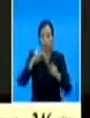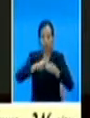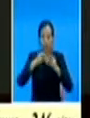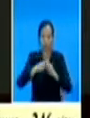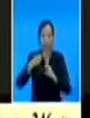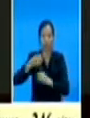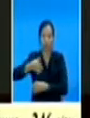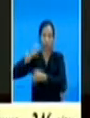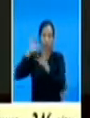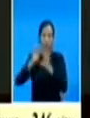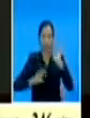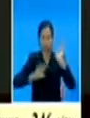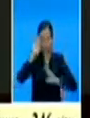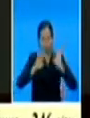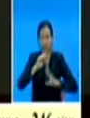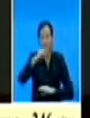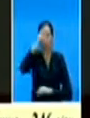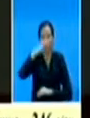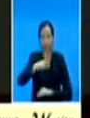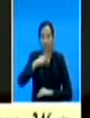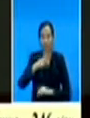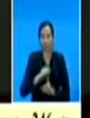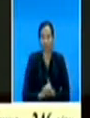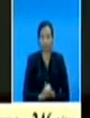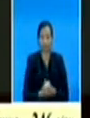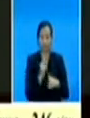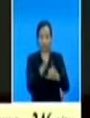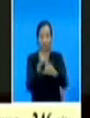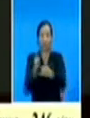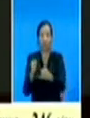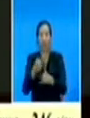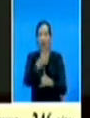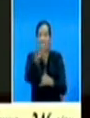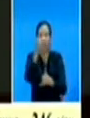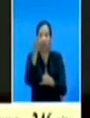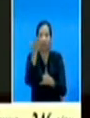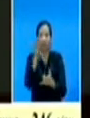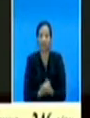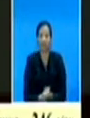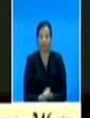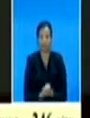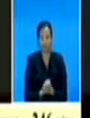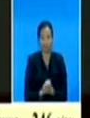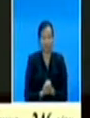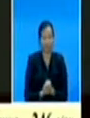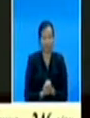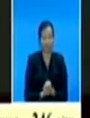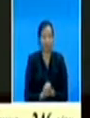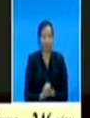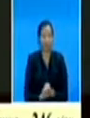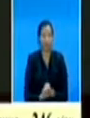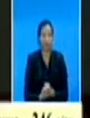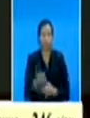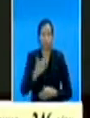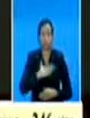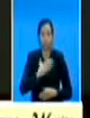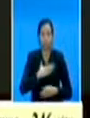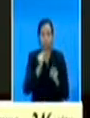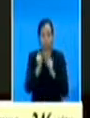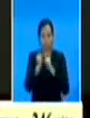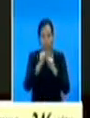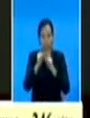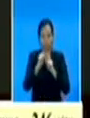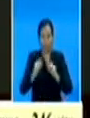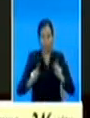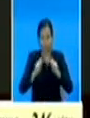แหละคือประชาธิปไตยไทยนะผมไม่ได้ดูถูกใครนะลองคิดเอาละกันเรื่องผังเมืองทุกคนต้องเข้าใจว่าผมก็คุยกับท่านประธานไ